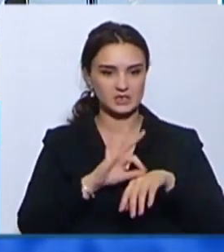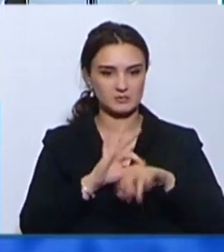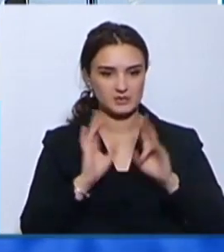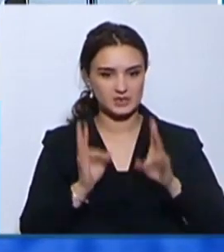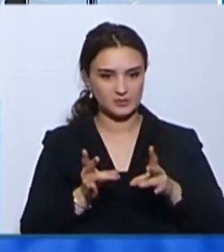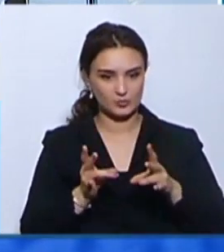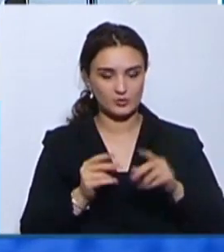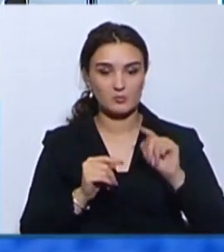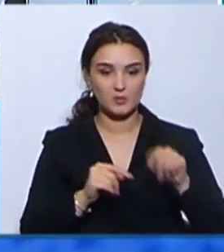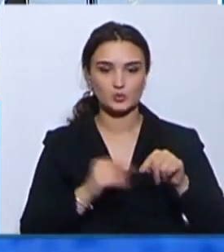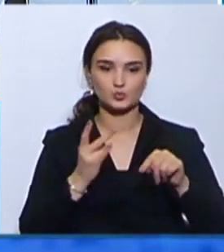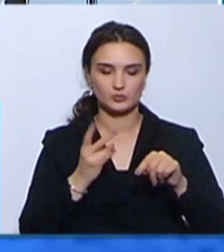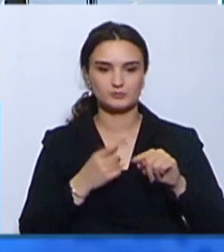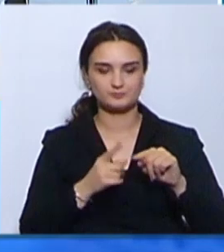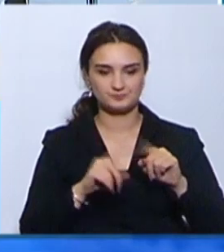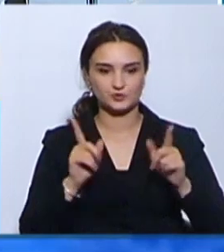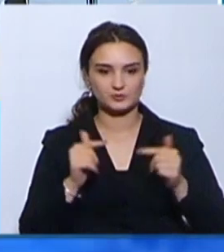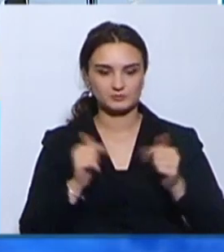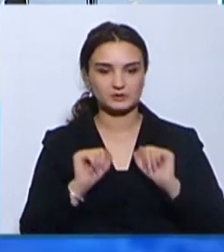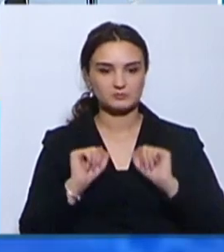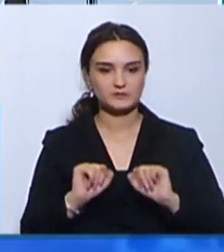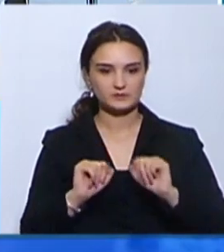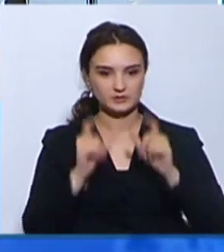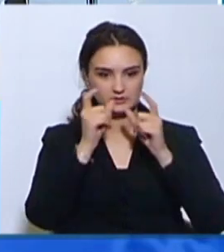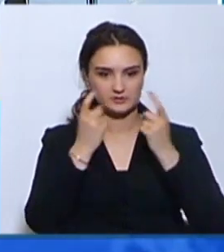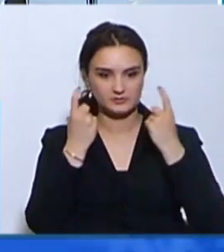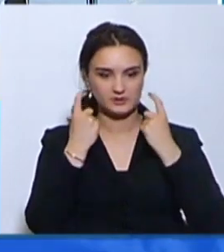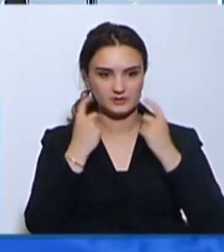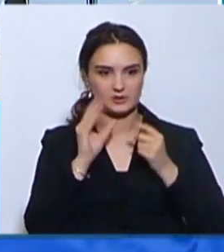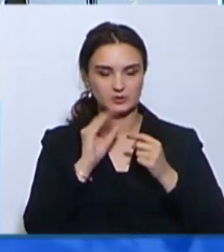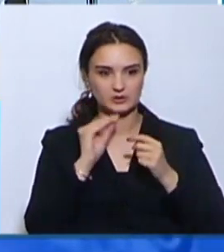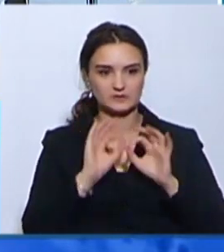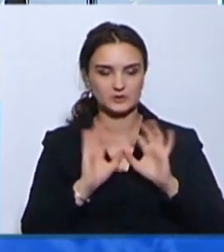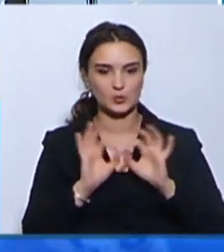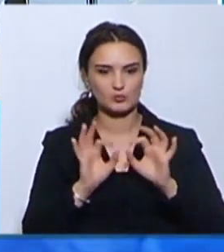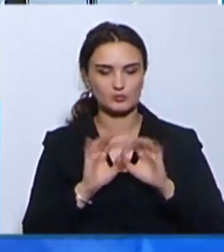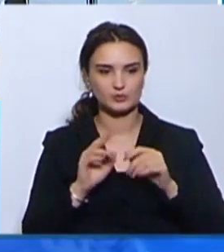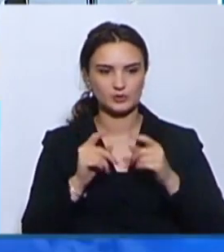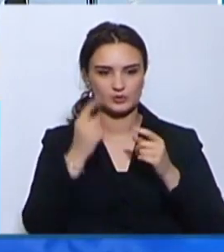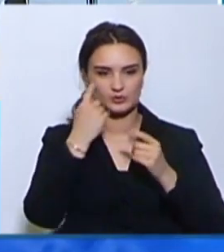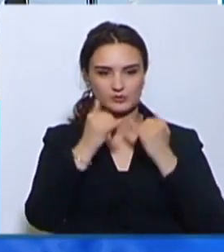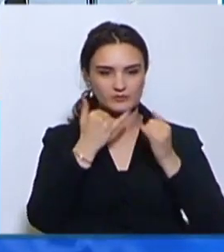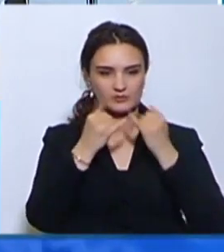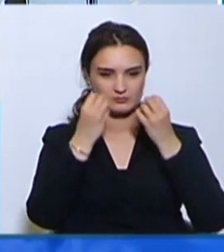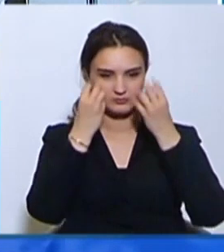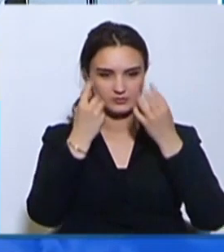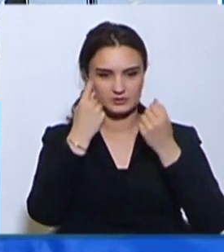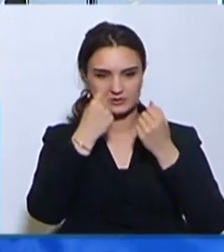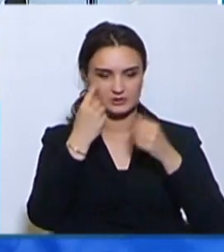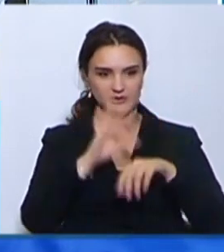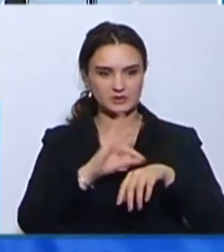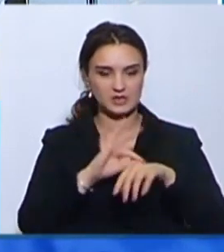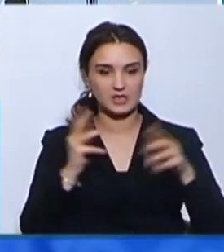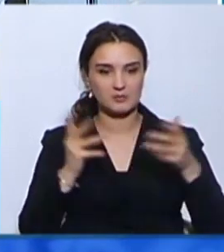ინფიცირებული, მაშინ უნდა ატაროს შესაბამისად დამცავი სათვალი. როდესაც ვლაპარაკობთ კონიუნქტივიტზე, ანუ თვალის ლორწოვანი